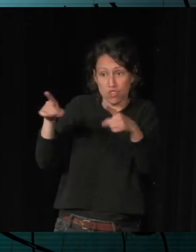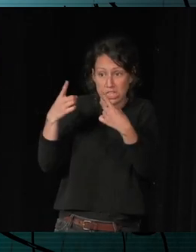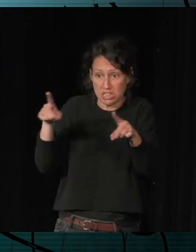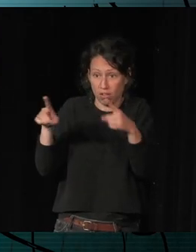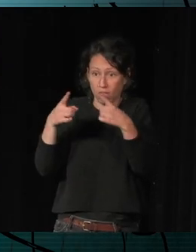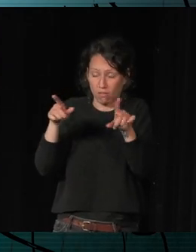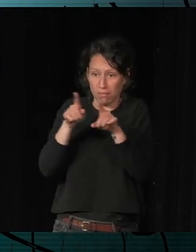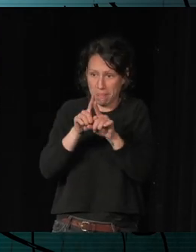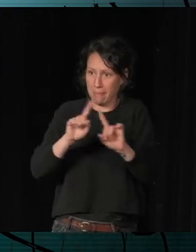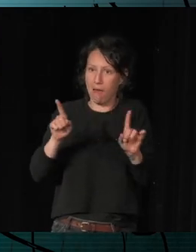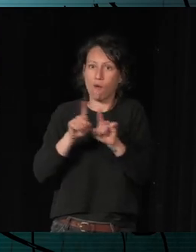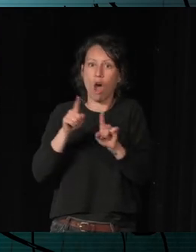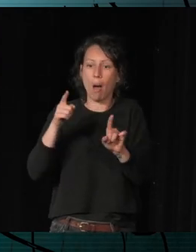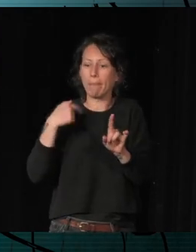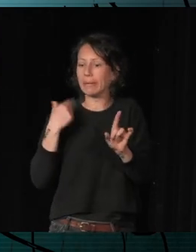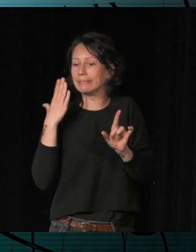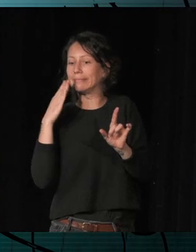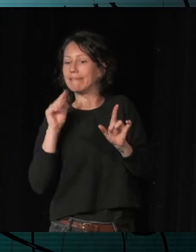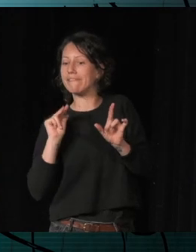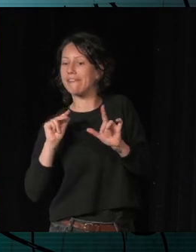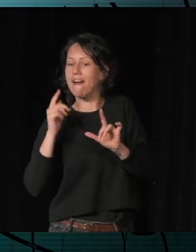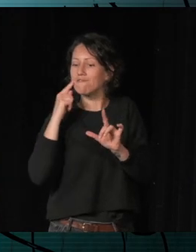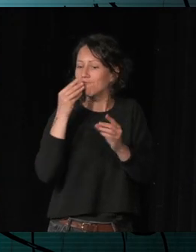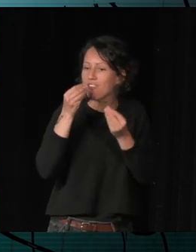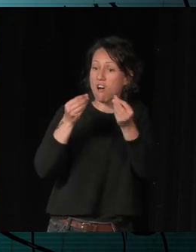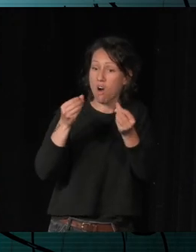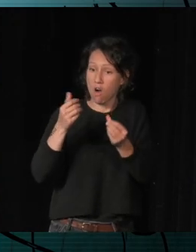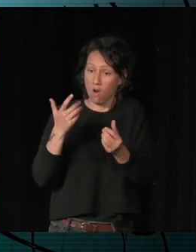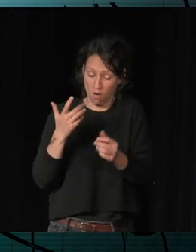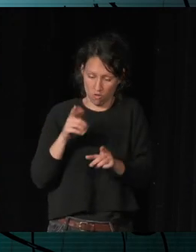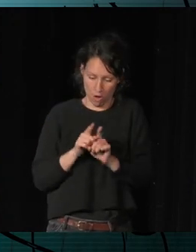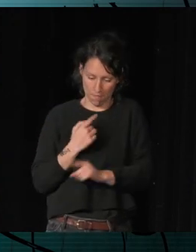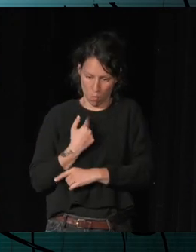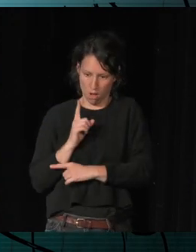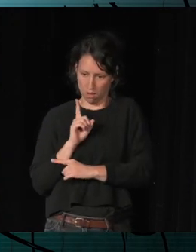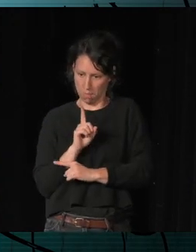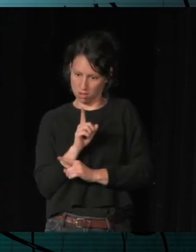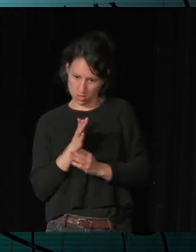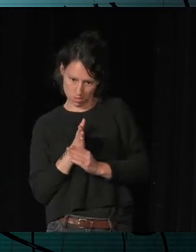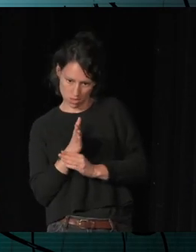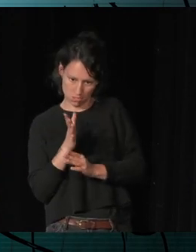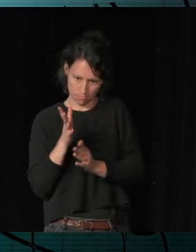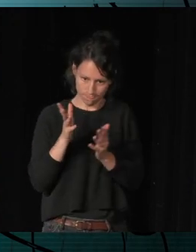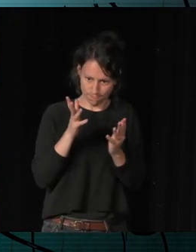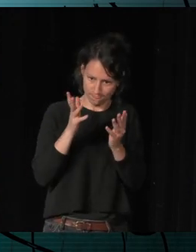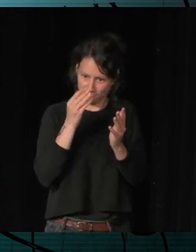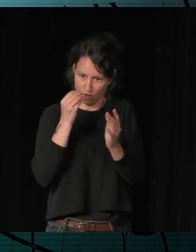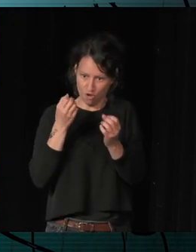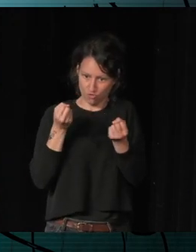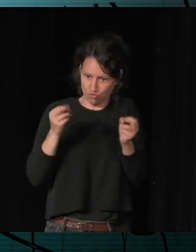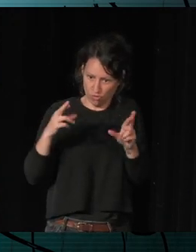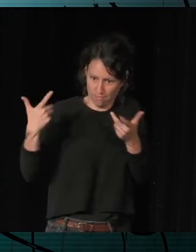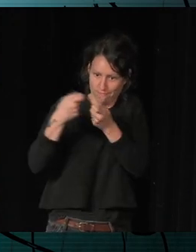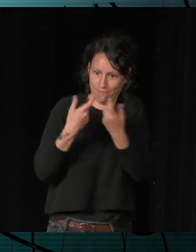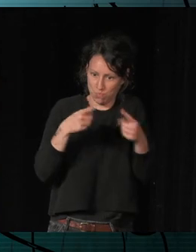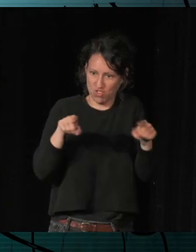comment ça se passait mais j'étais persuadé que la musique se déclenchait quand je passais là et du coup dans elon un truc que je demandais au musicien je dis il faut une musique